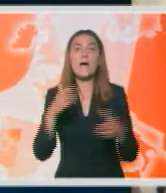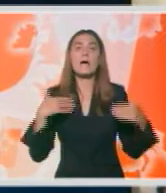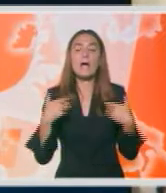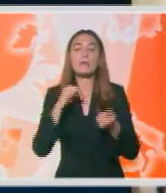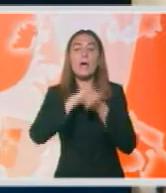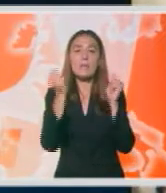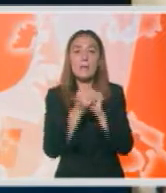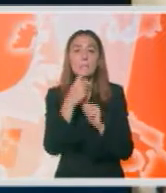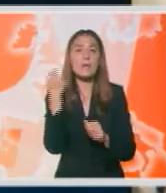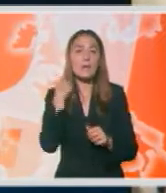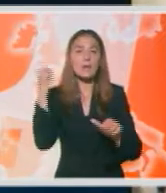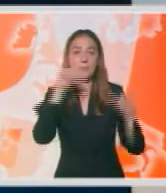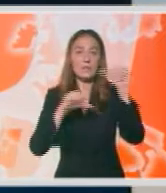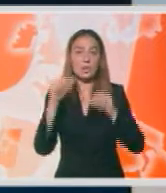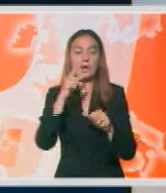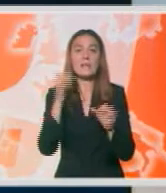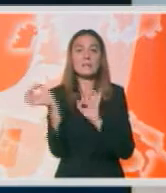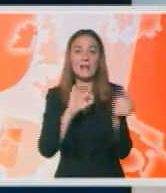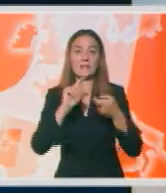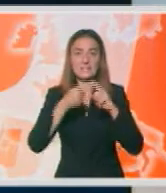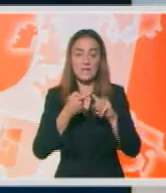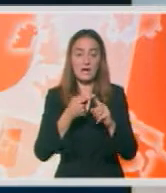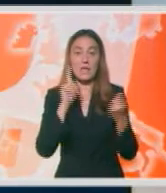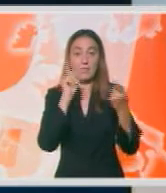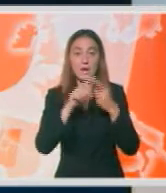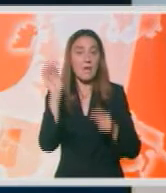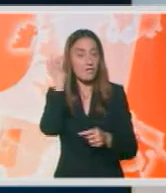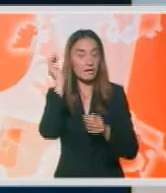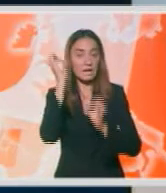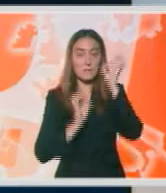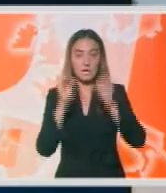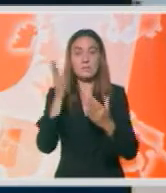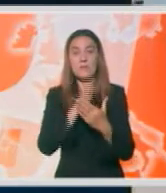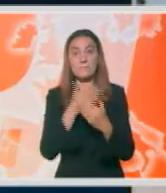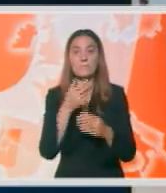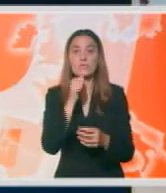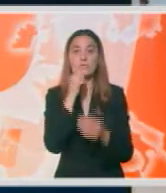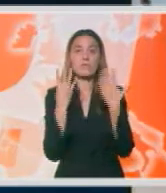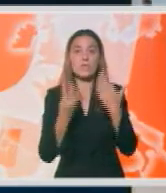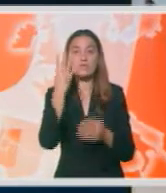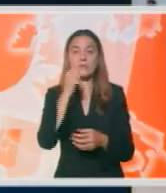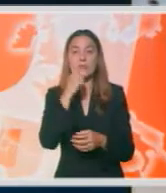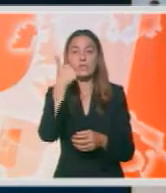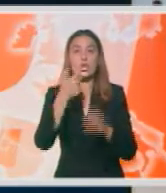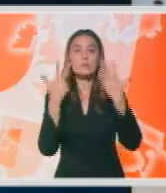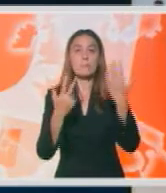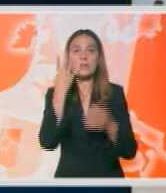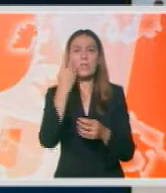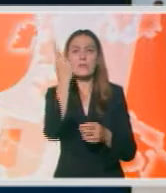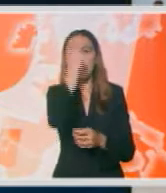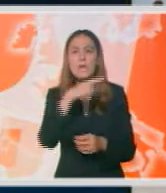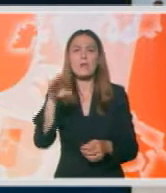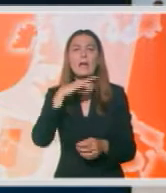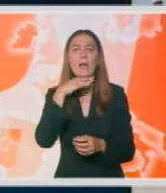British Petroleuma da sredi stvari. Prema vladinim procenama, između 94 i 184 miliona